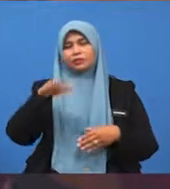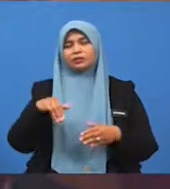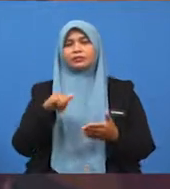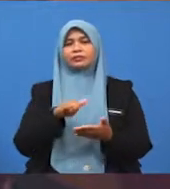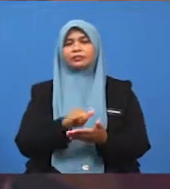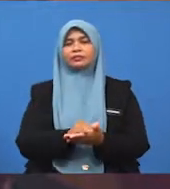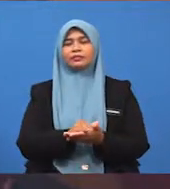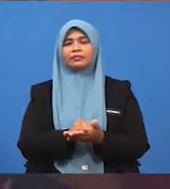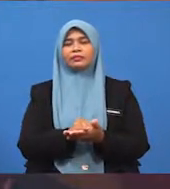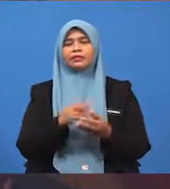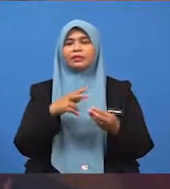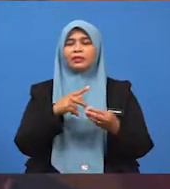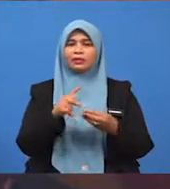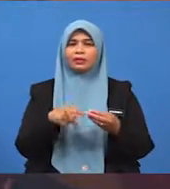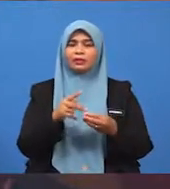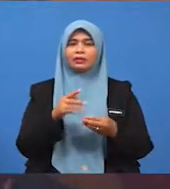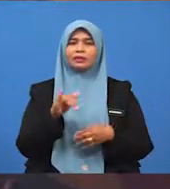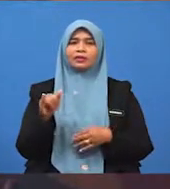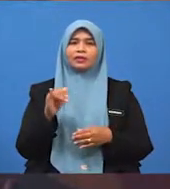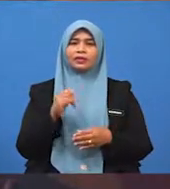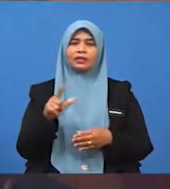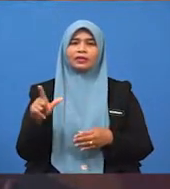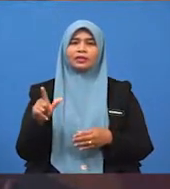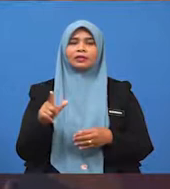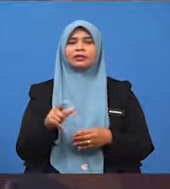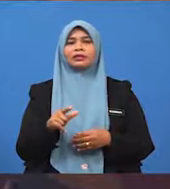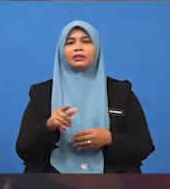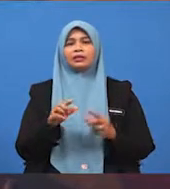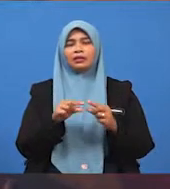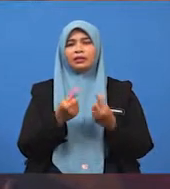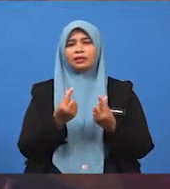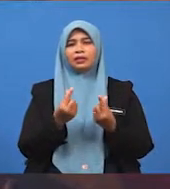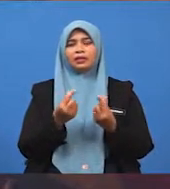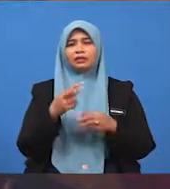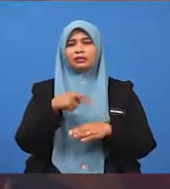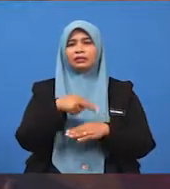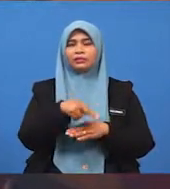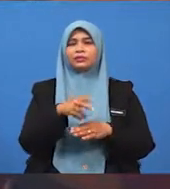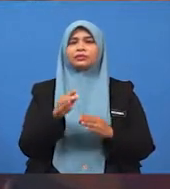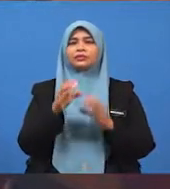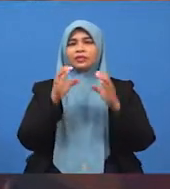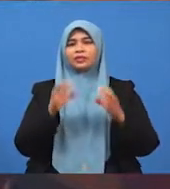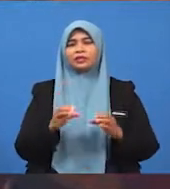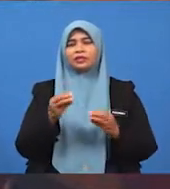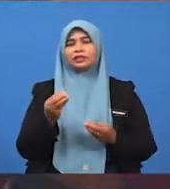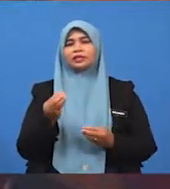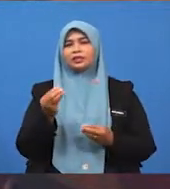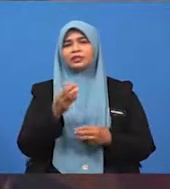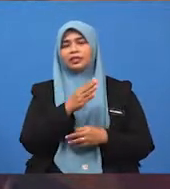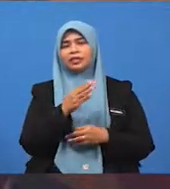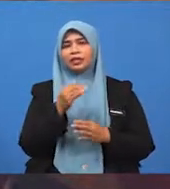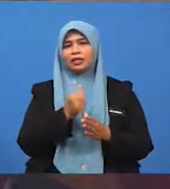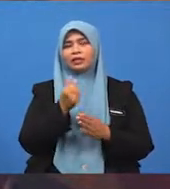sebenarnya bukanlah bertentangan di antara satu sama lain. Tetapi kedua-duanya